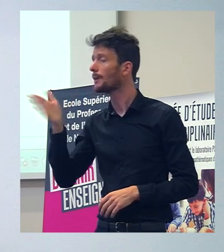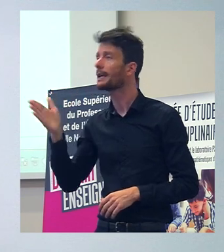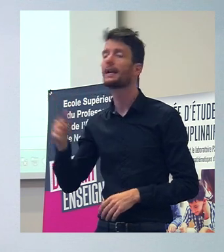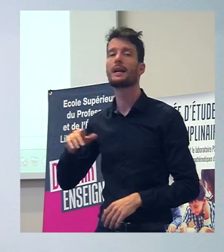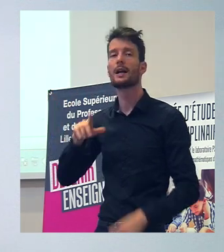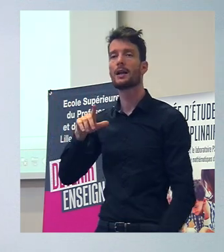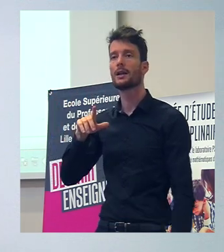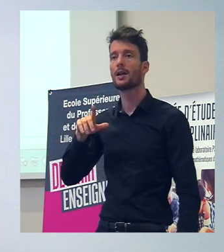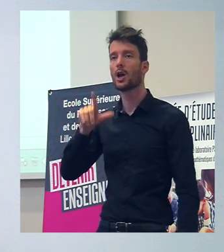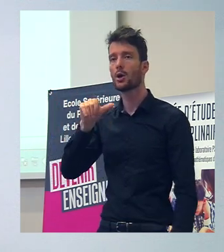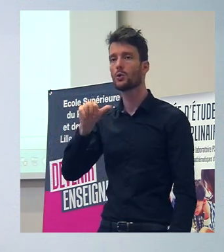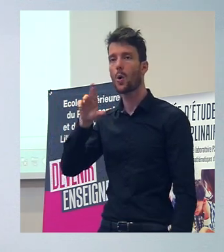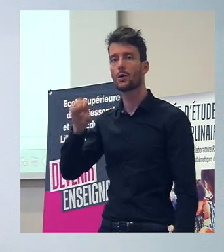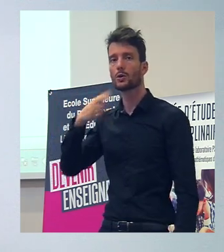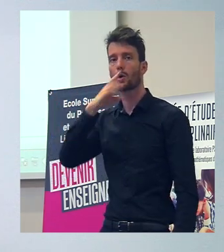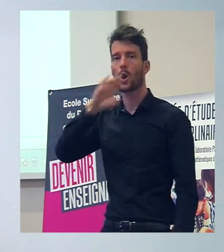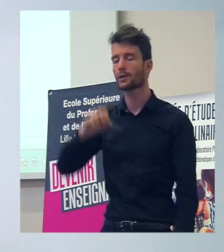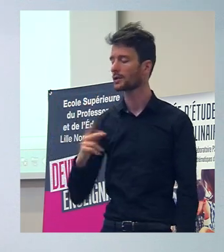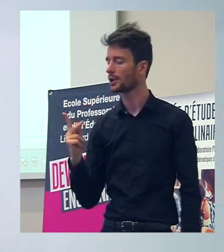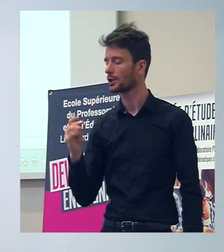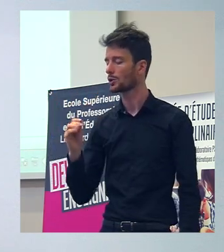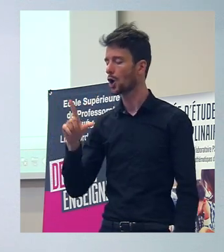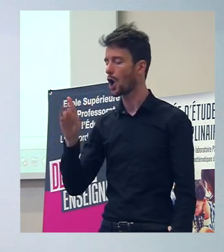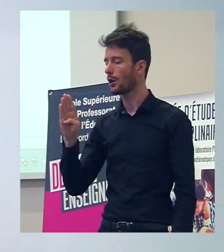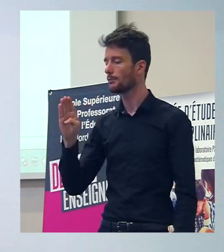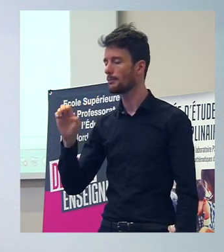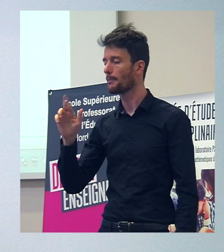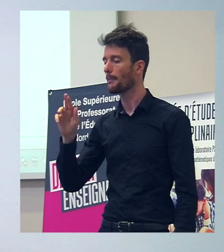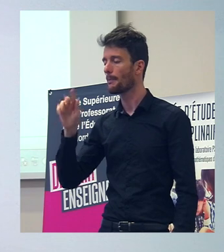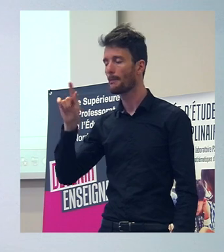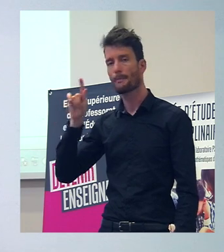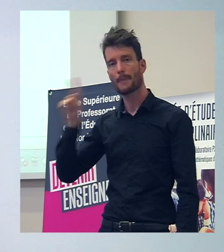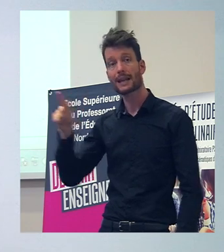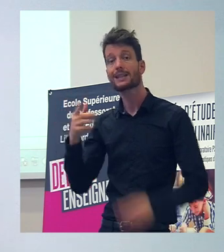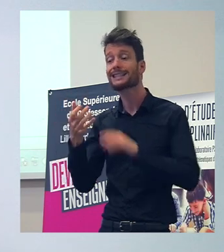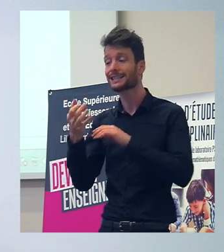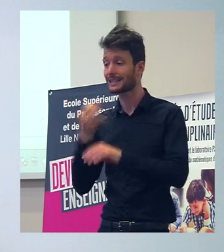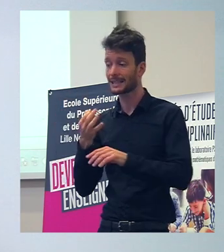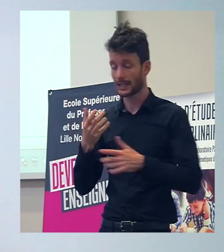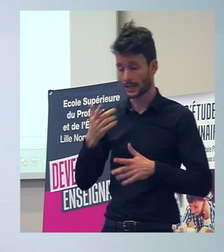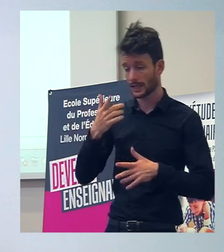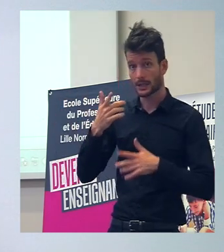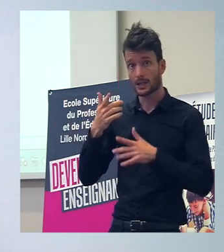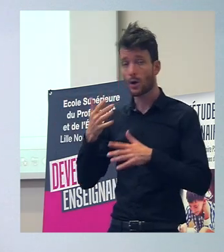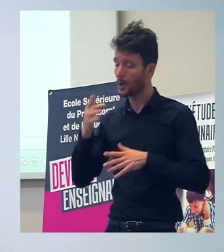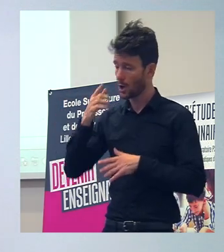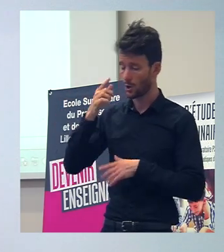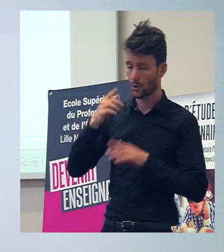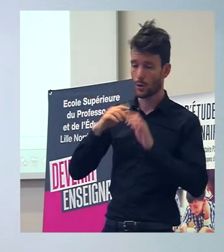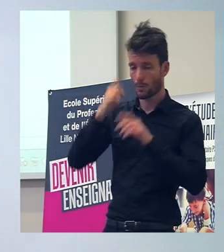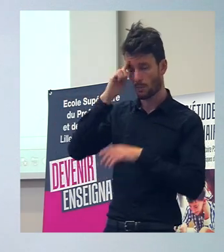Laurence Kölberg ne dit pas que la morale dépend de l'issue au dilemme, mais